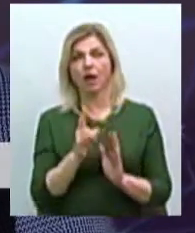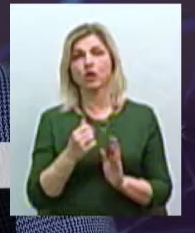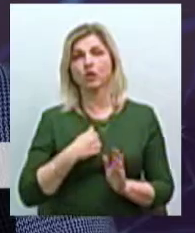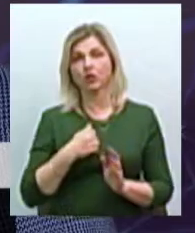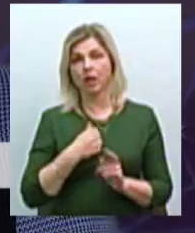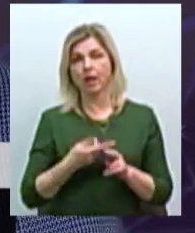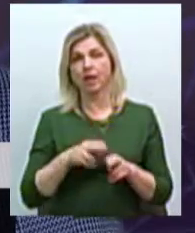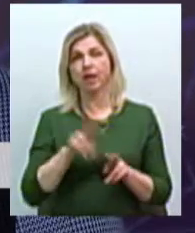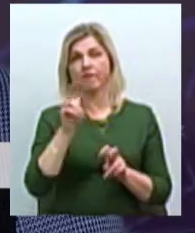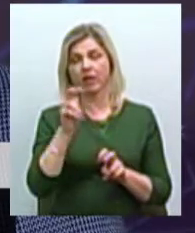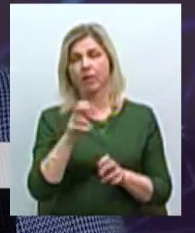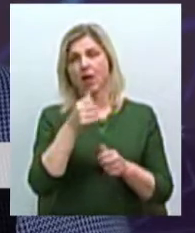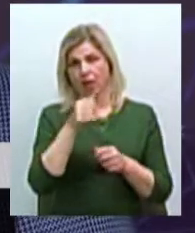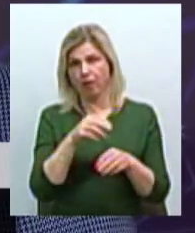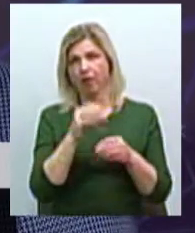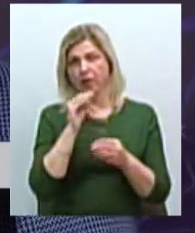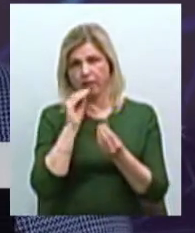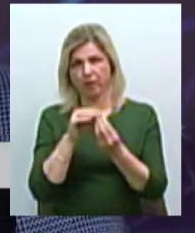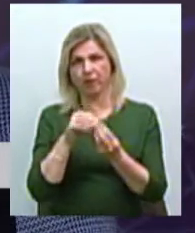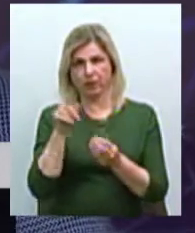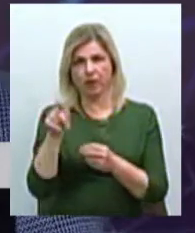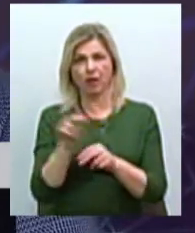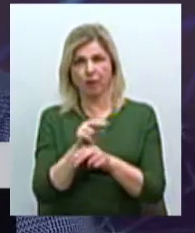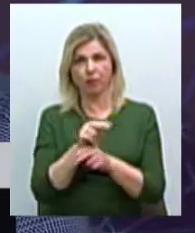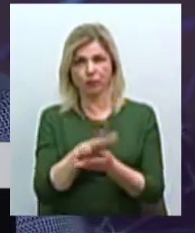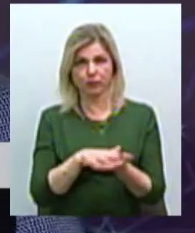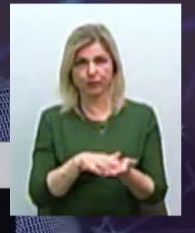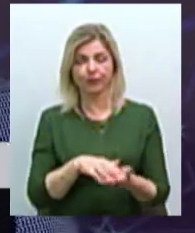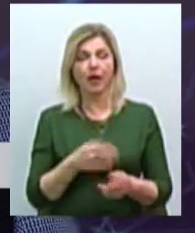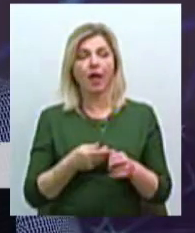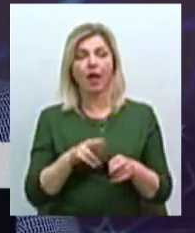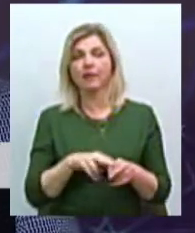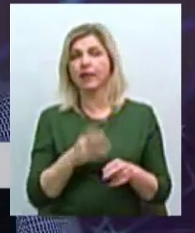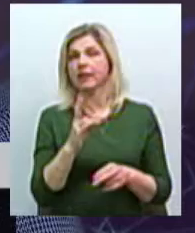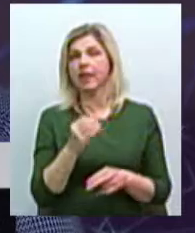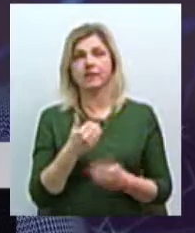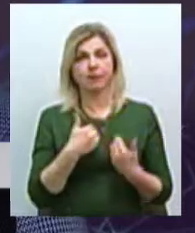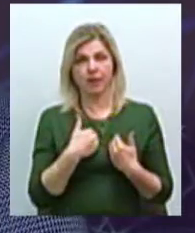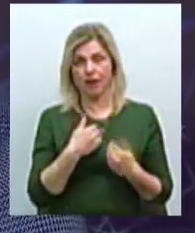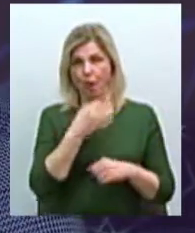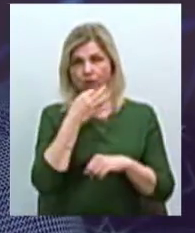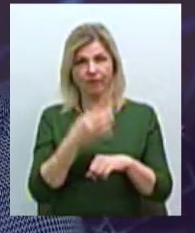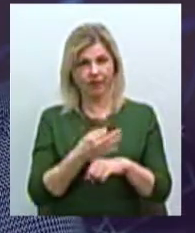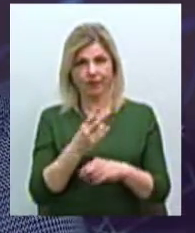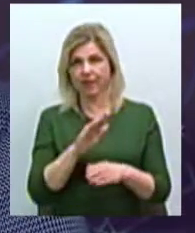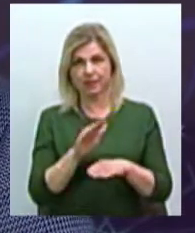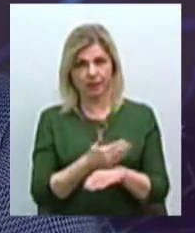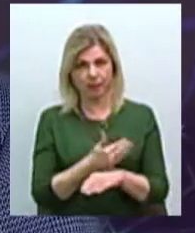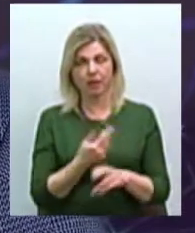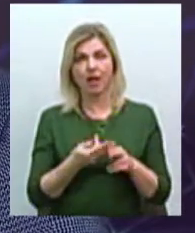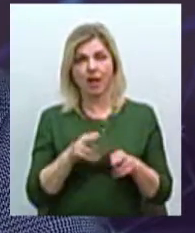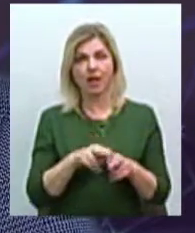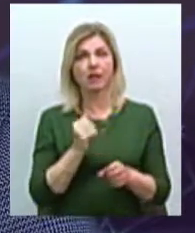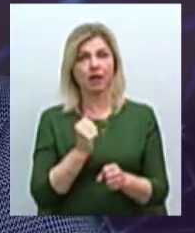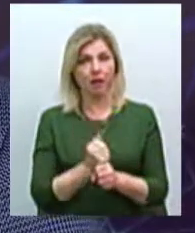не может никак домучить. Однако, это не снимает ответственности ни с меня, как с профильного заместителя, ни с департамента энергетики, как заказчика этих работ,